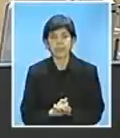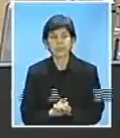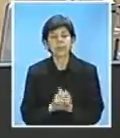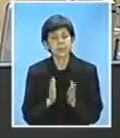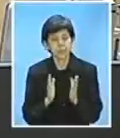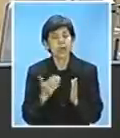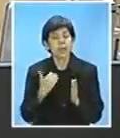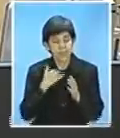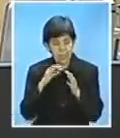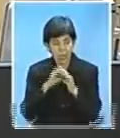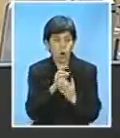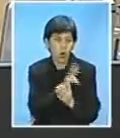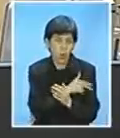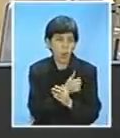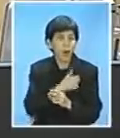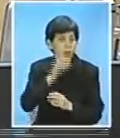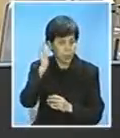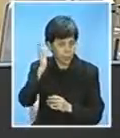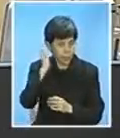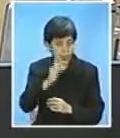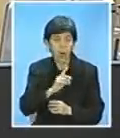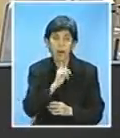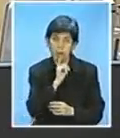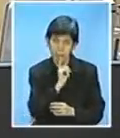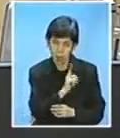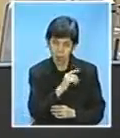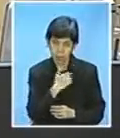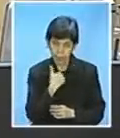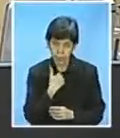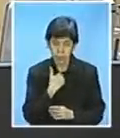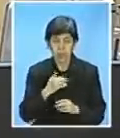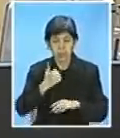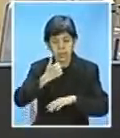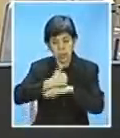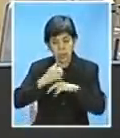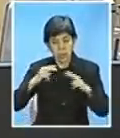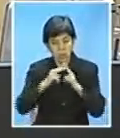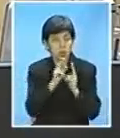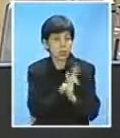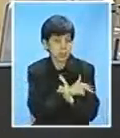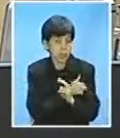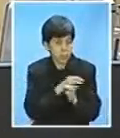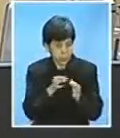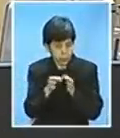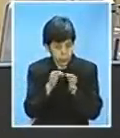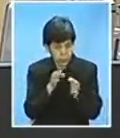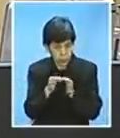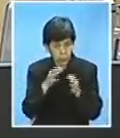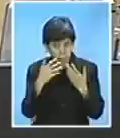จริงเป็นเรื่องที่คุณหมออภิปรายแล้วกล่าวหานะครับแล้วท่านรัฐมนตรีก็ชี้แจงเฉพาะประเด็น